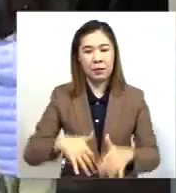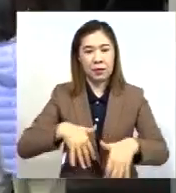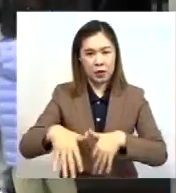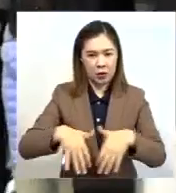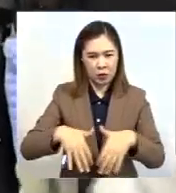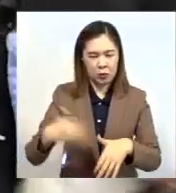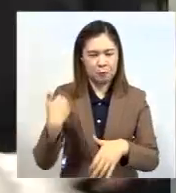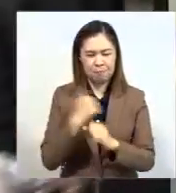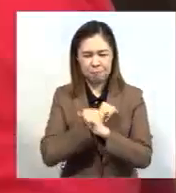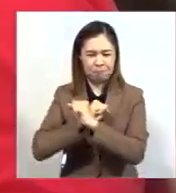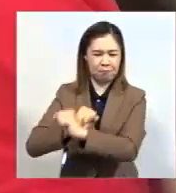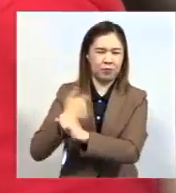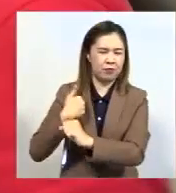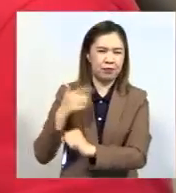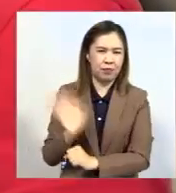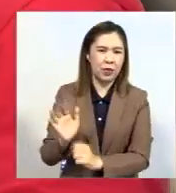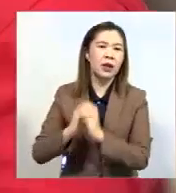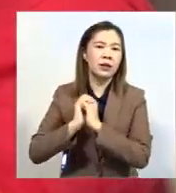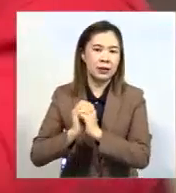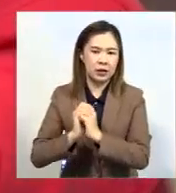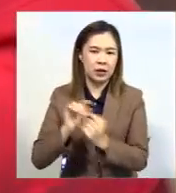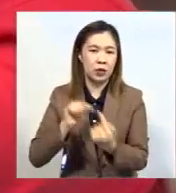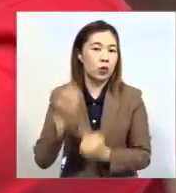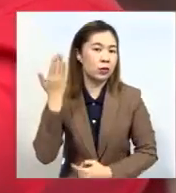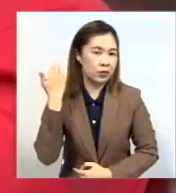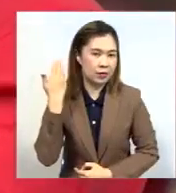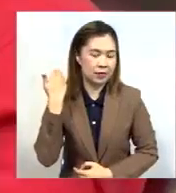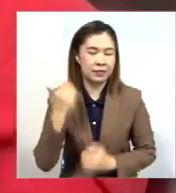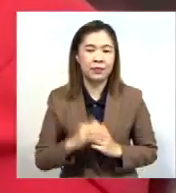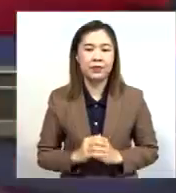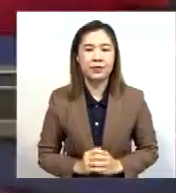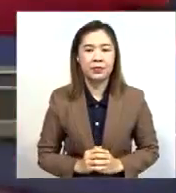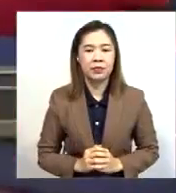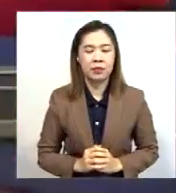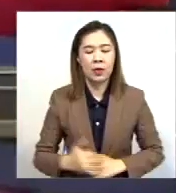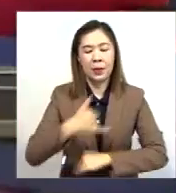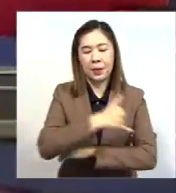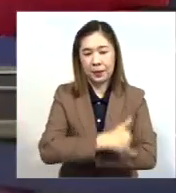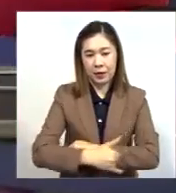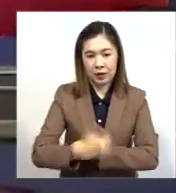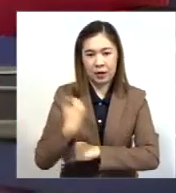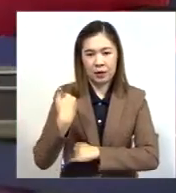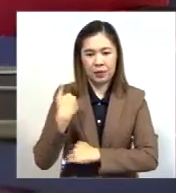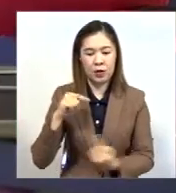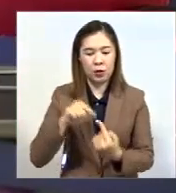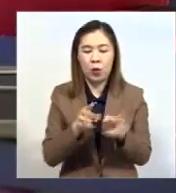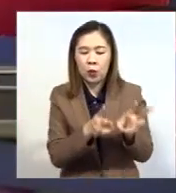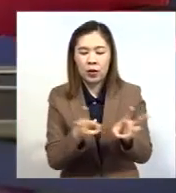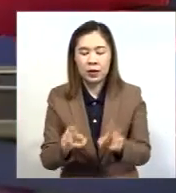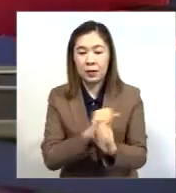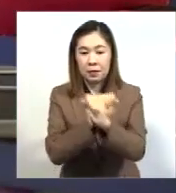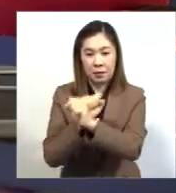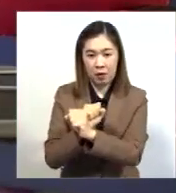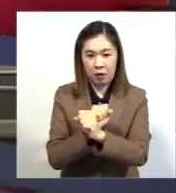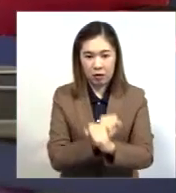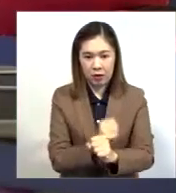สการต่อต้านจีนอย่างหลีกเลี่ยงไม่ได้ในช่วงไม่กี่วันที่ผ่านมาขณะที่อีกหลายประเทศก็ยกระดับการป้องกันถึง